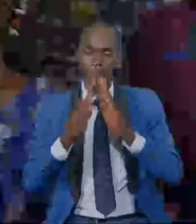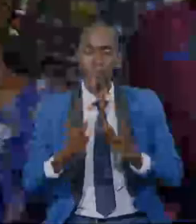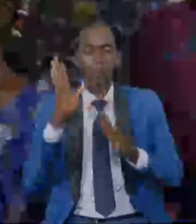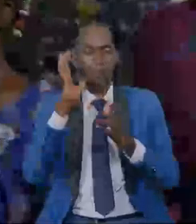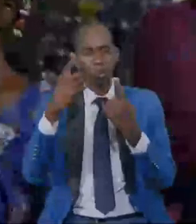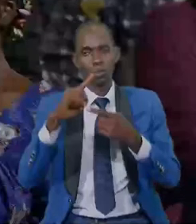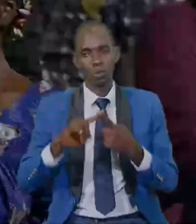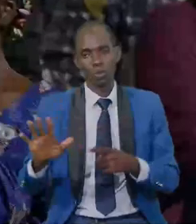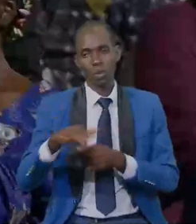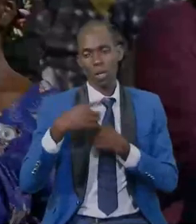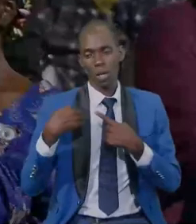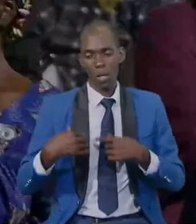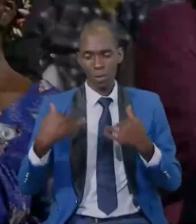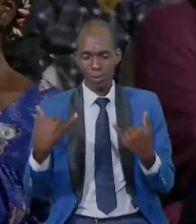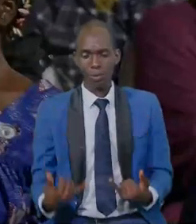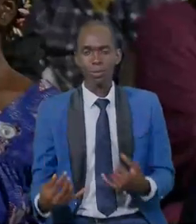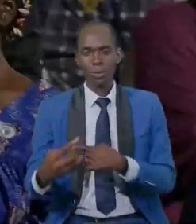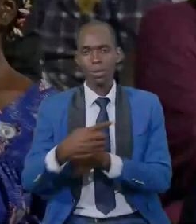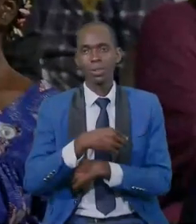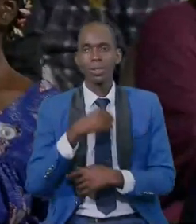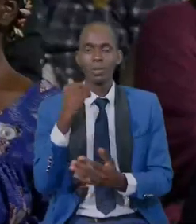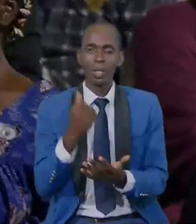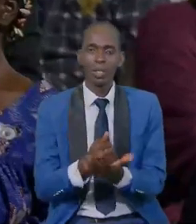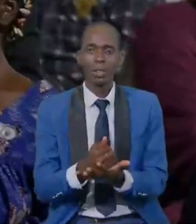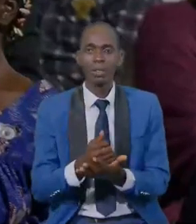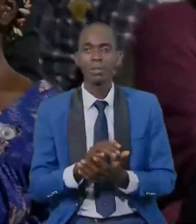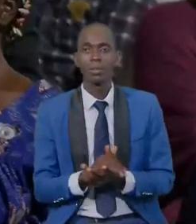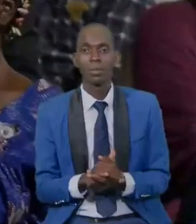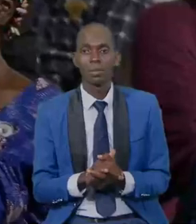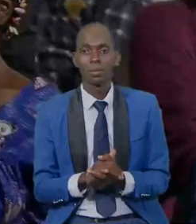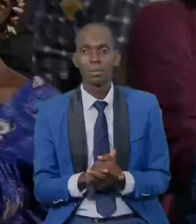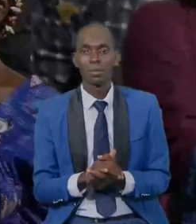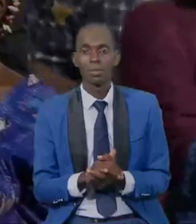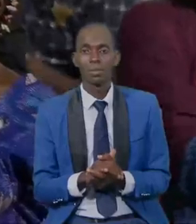Oui, cette paix et les provisions du prince de la paix